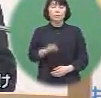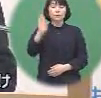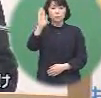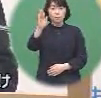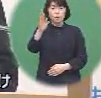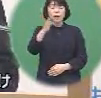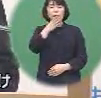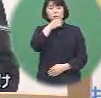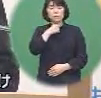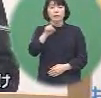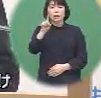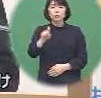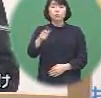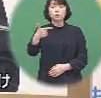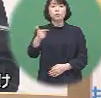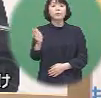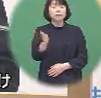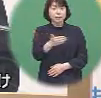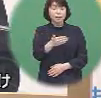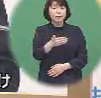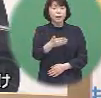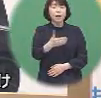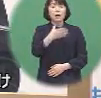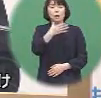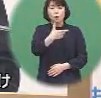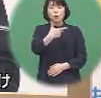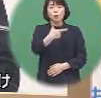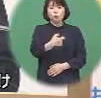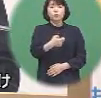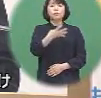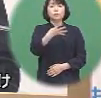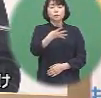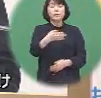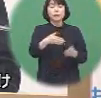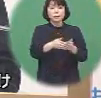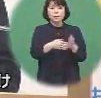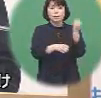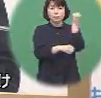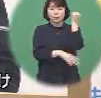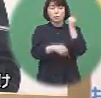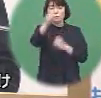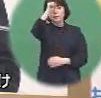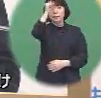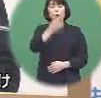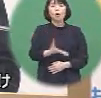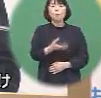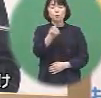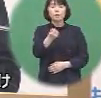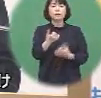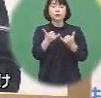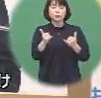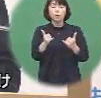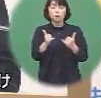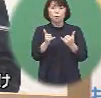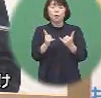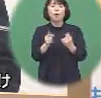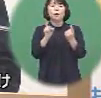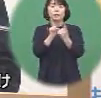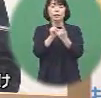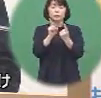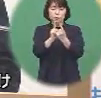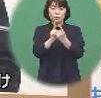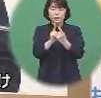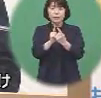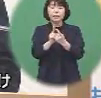その後は16歳から64歳までの基礎疾患のある人を対象にワクチン接種を進める予定で